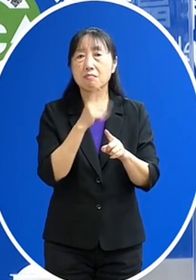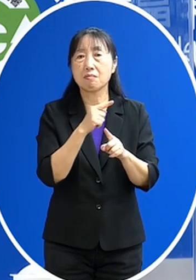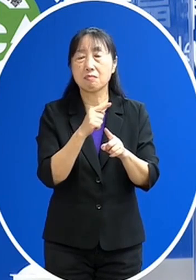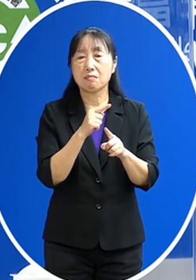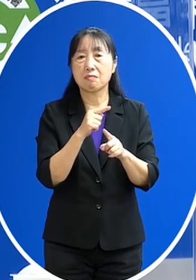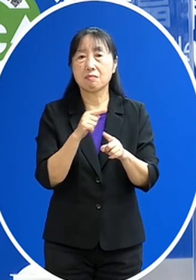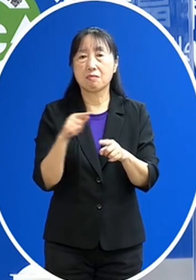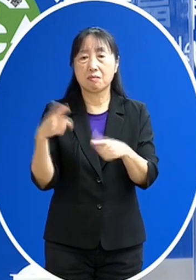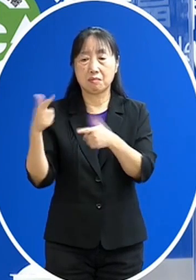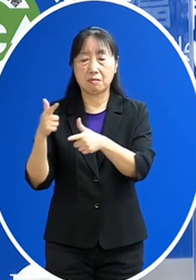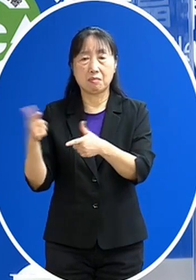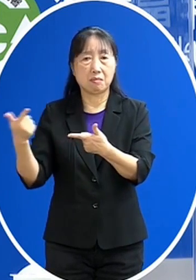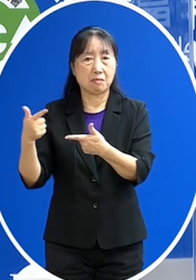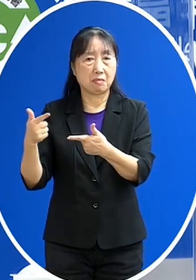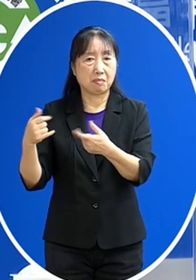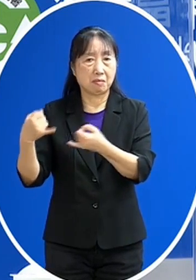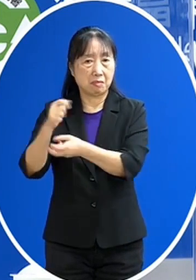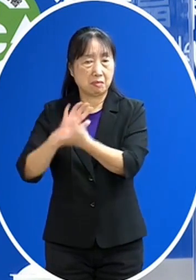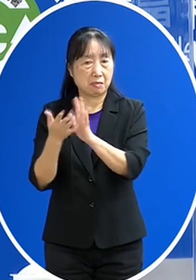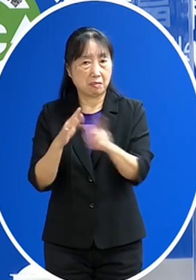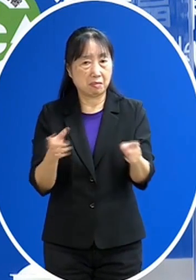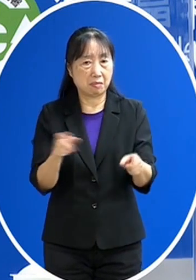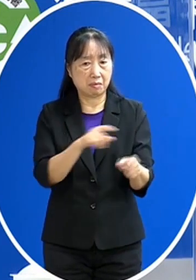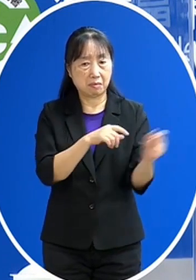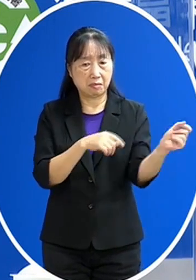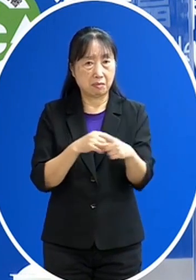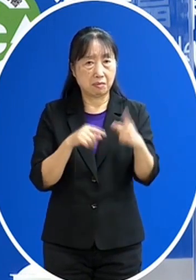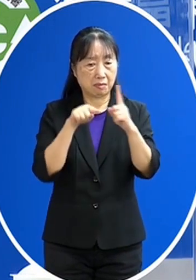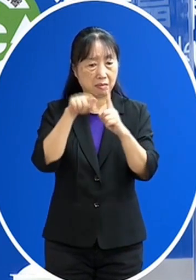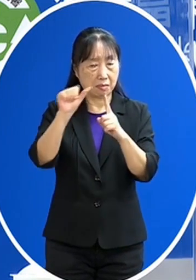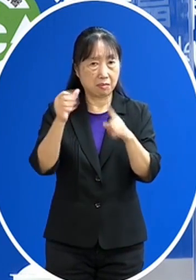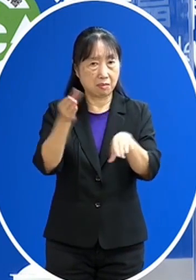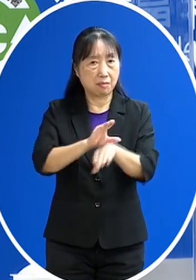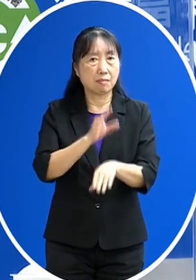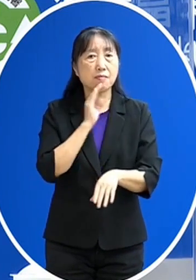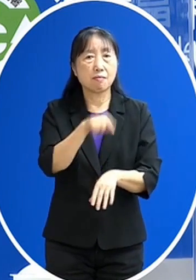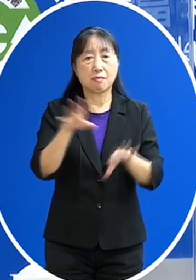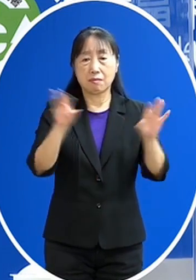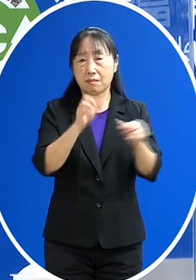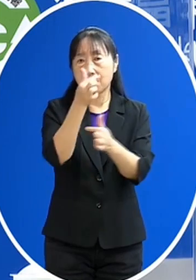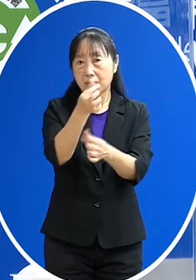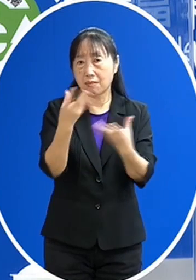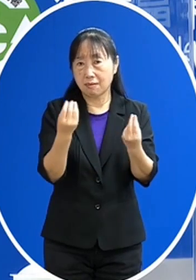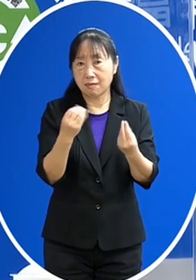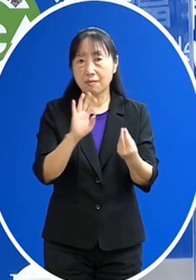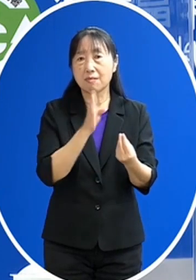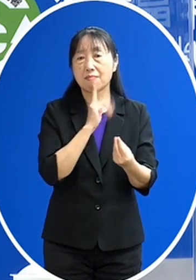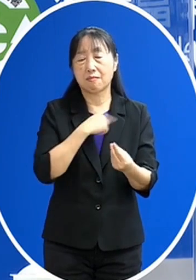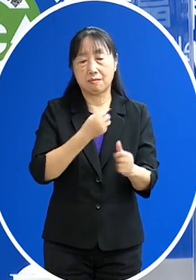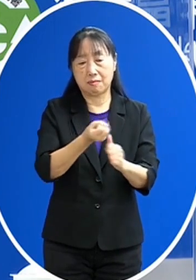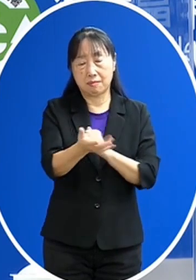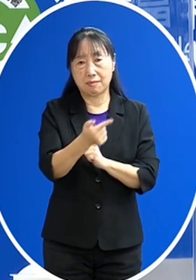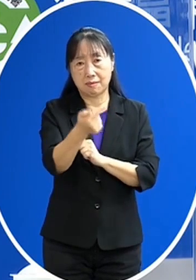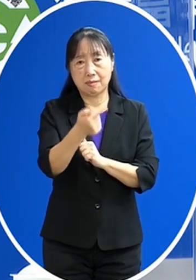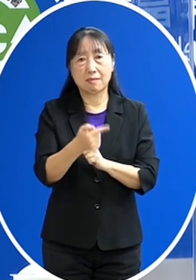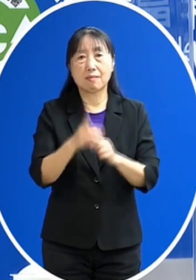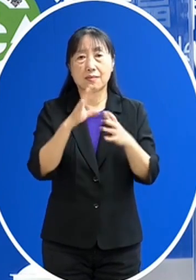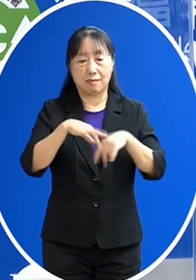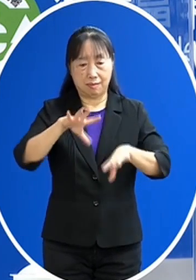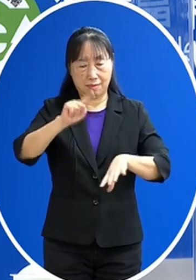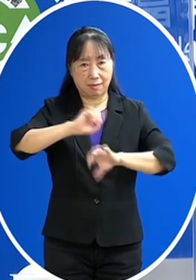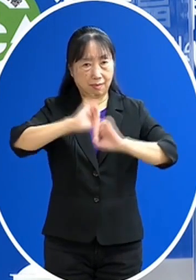1.5 倍。那虽然现在资料并不完全，可是因应这样的一个比较高传播的情况下，我们今天宣